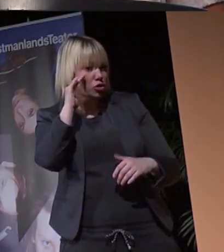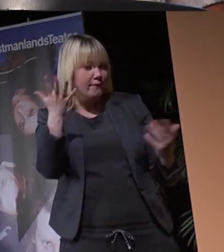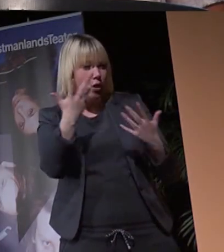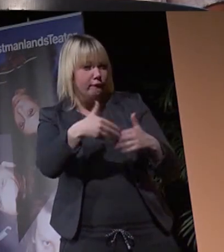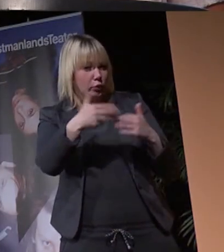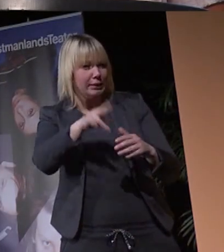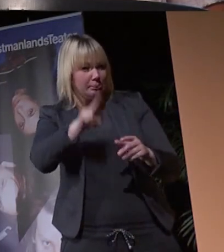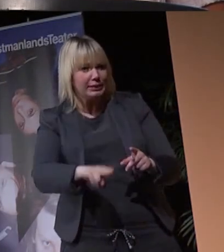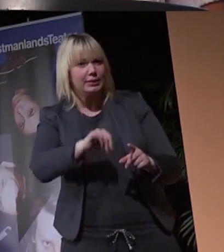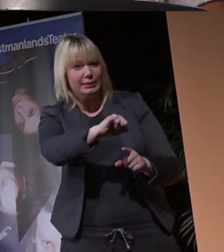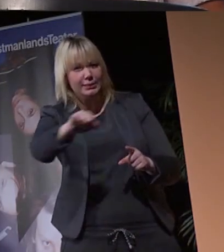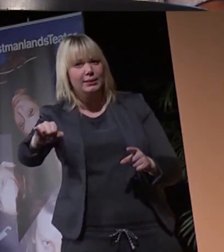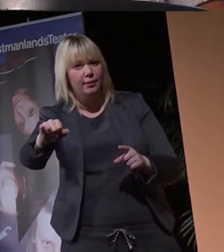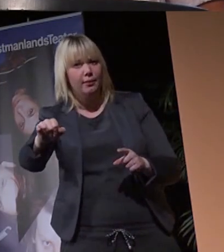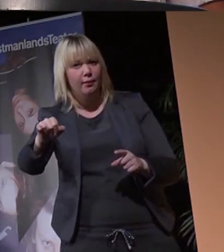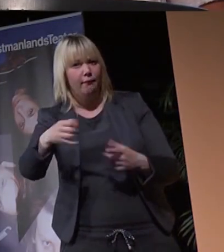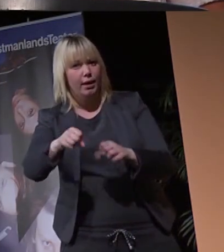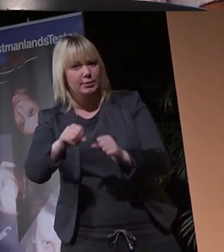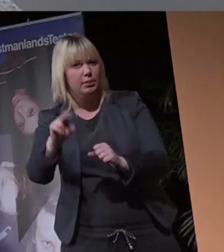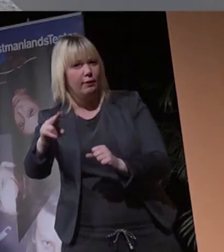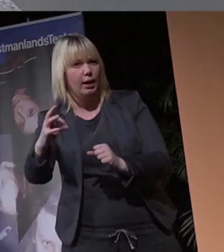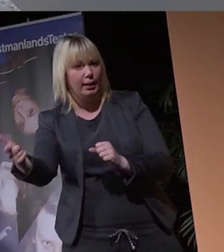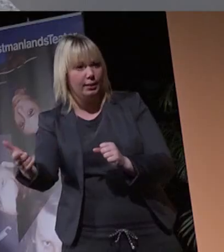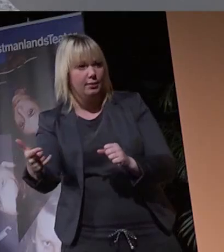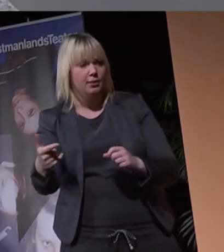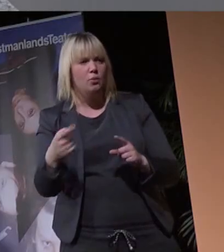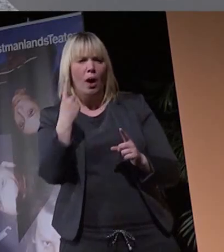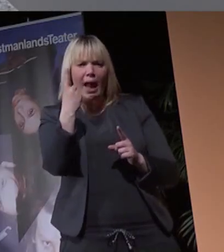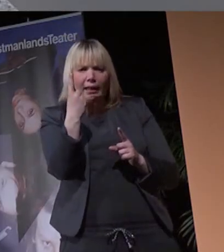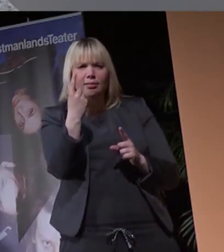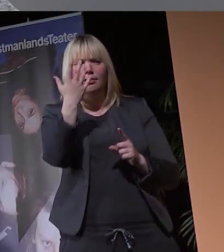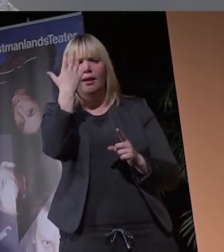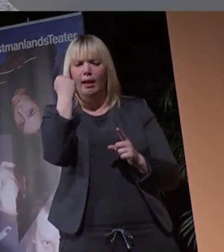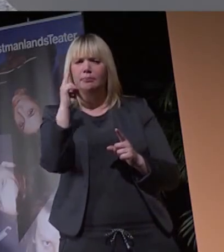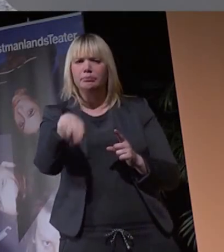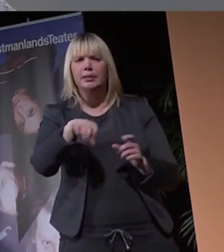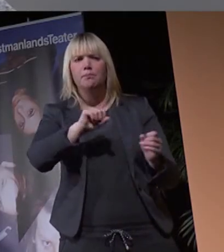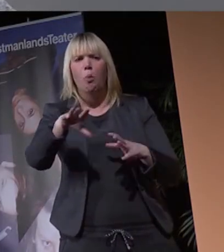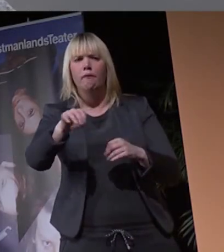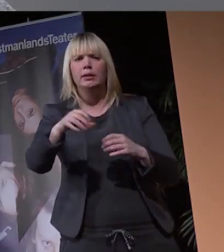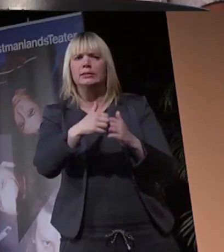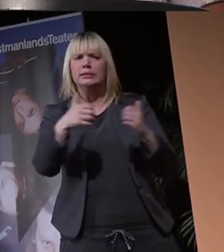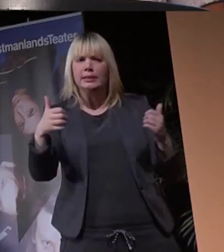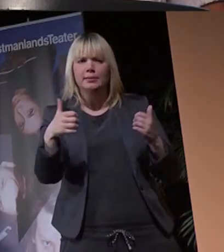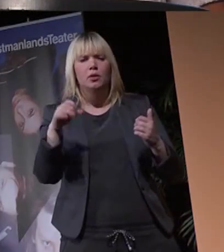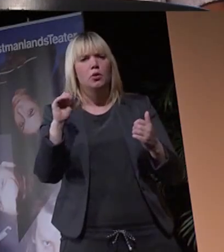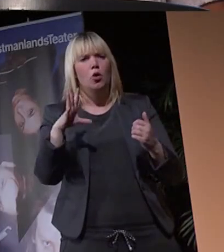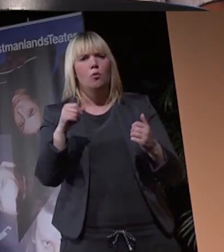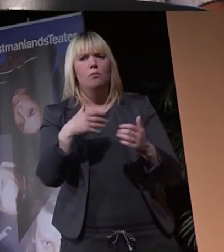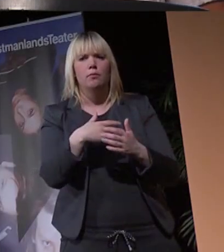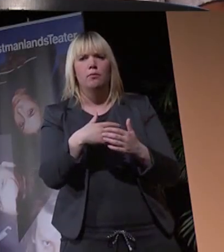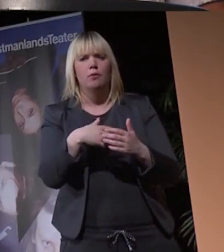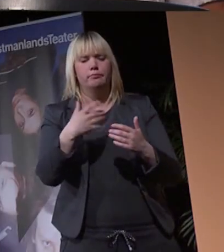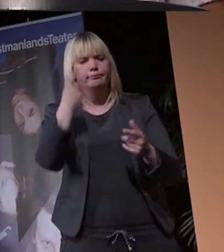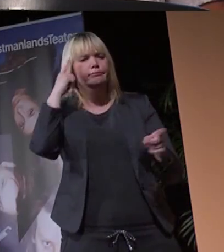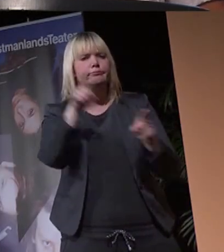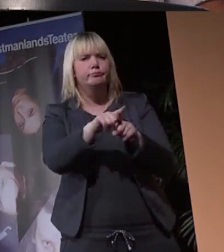har hamnat på bordet i alla fall. Oja. En annan sista sak som jag säger då innan, om det inte är några andra frågor. Det är den där. Och då ska jag bara säga en fråga